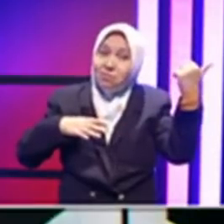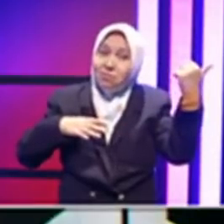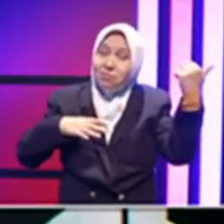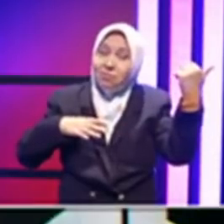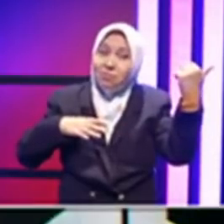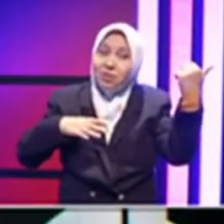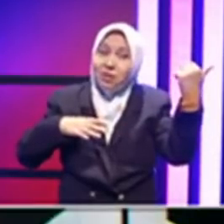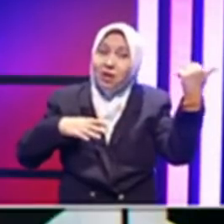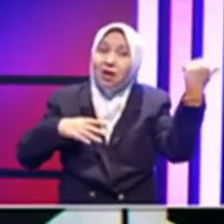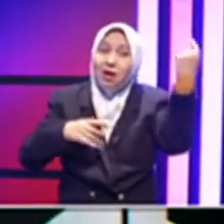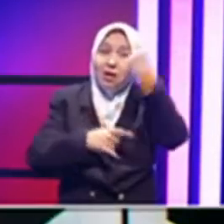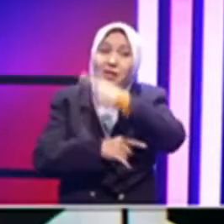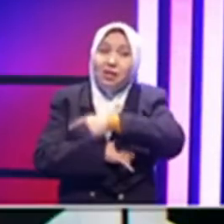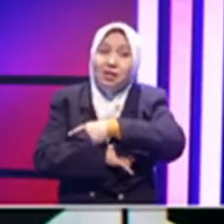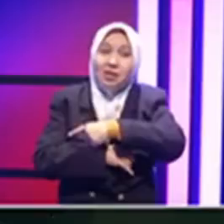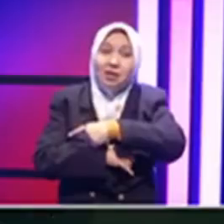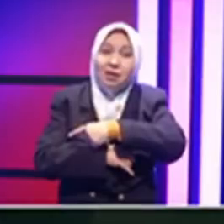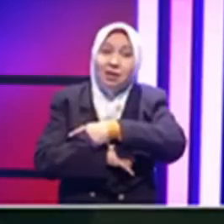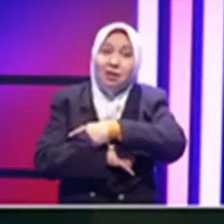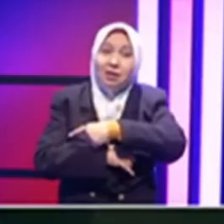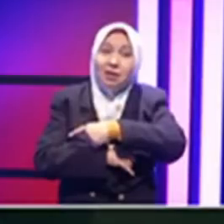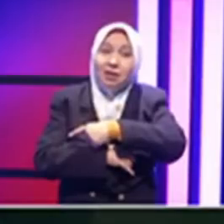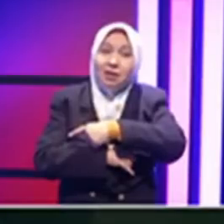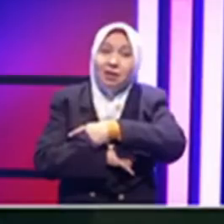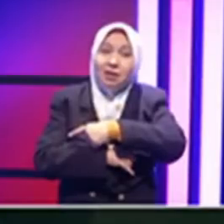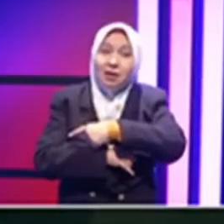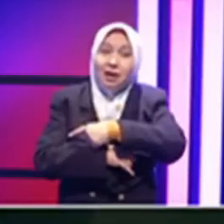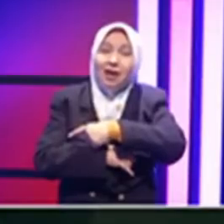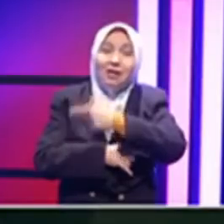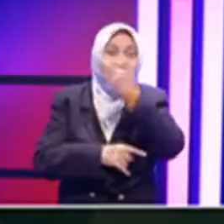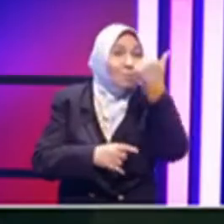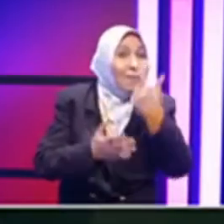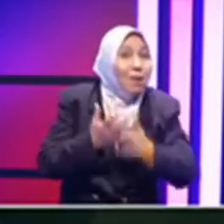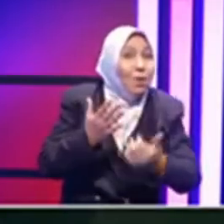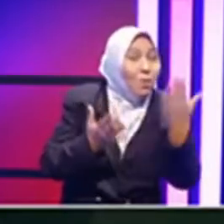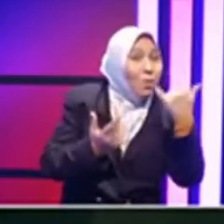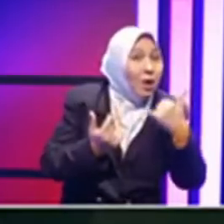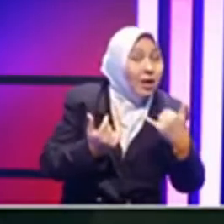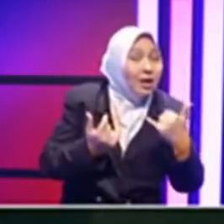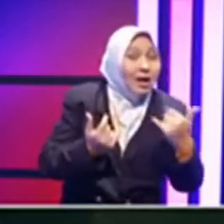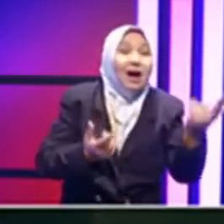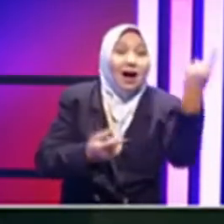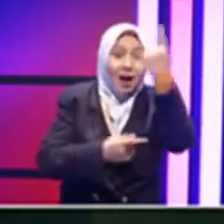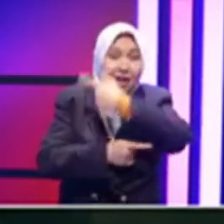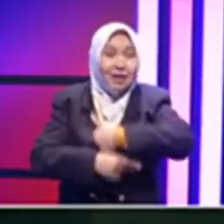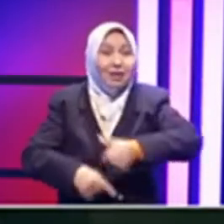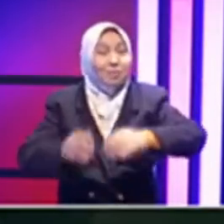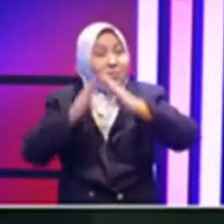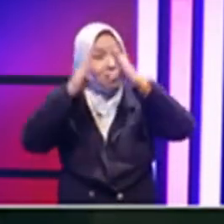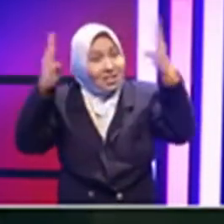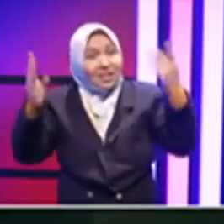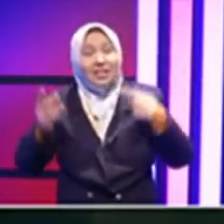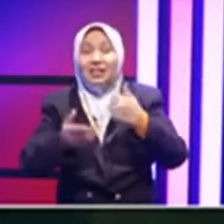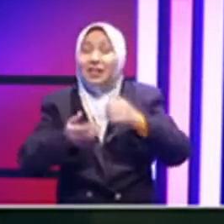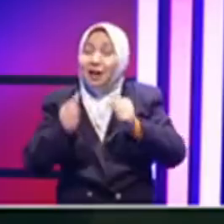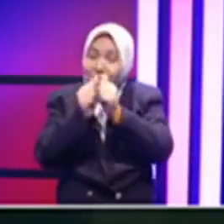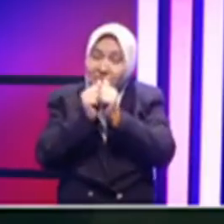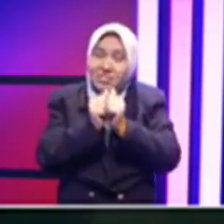sempena hari ini Ustaz. Betul. Hari ini sempena apa tu? Oh, hari yang besar. Hari yang besar. Ya, yang kita ingin